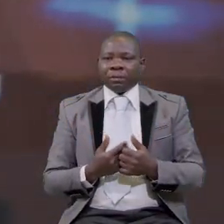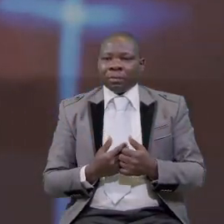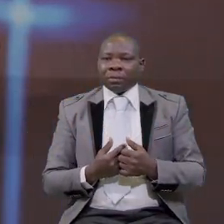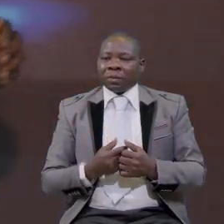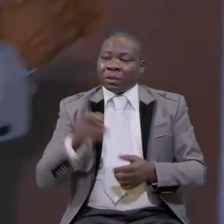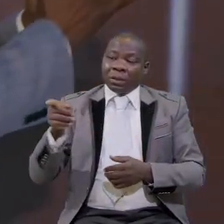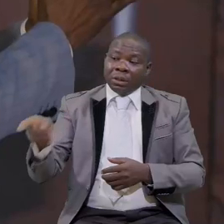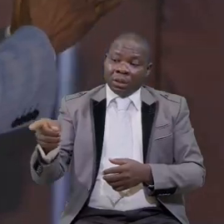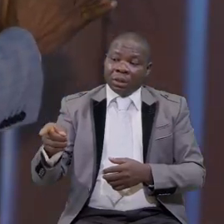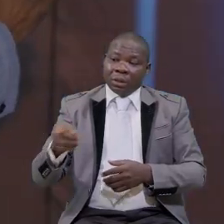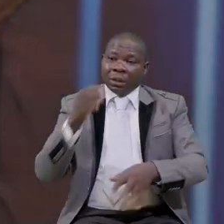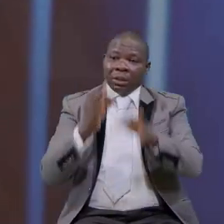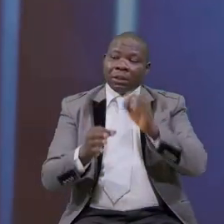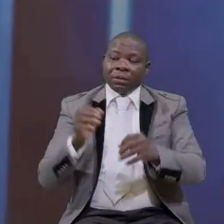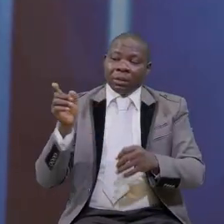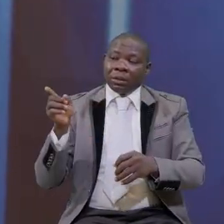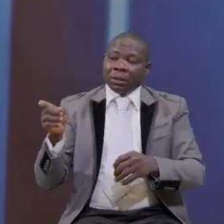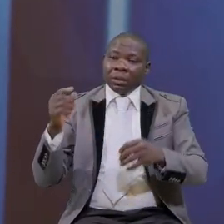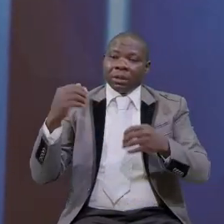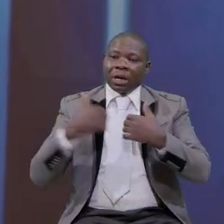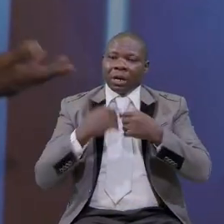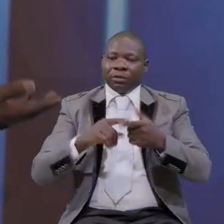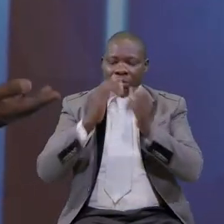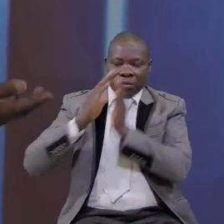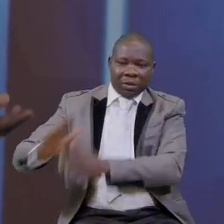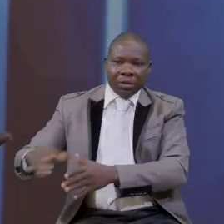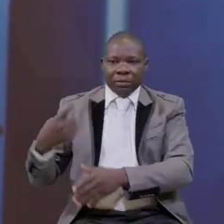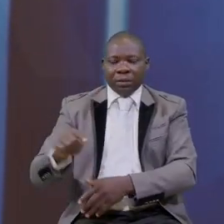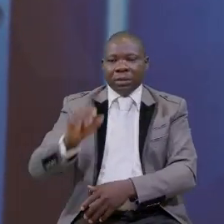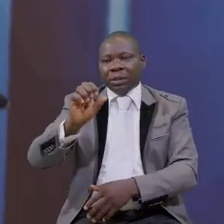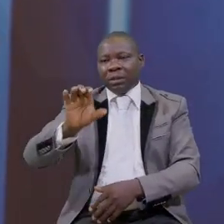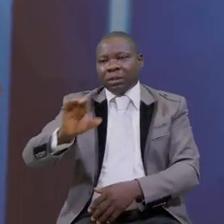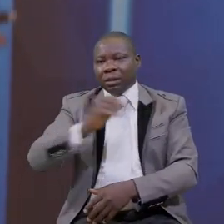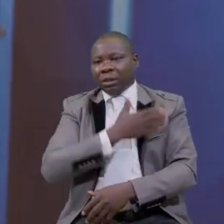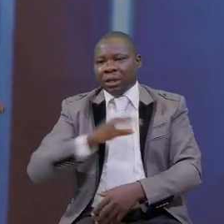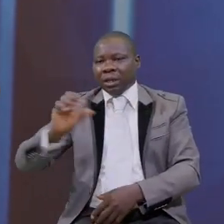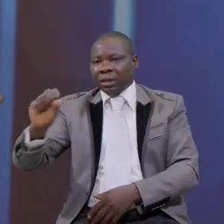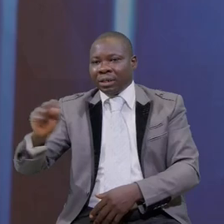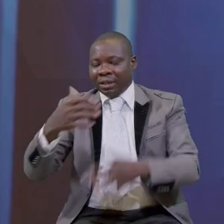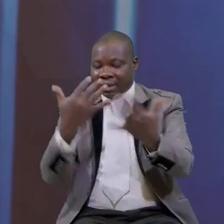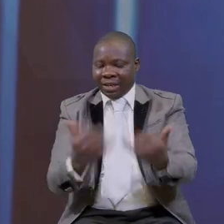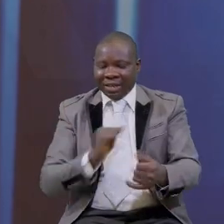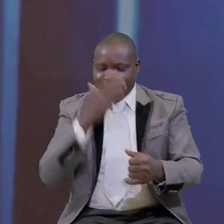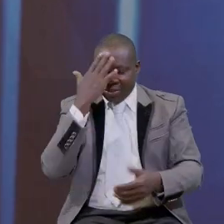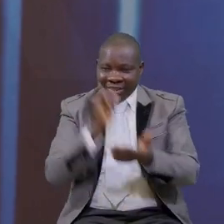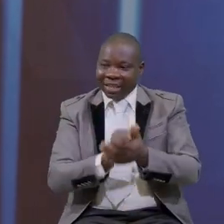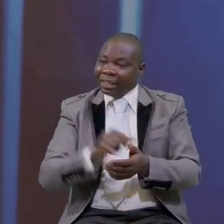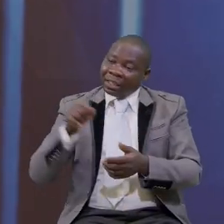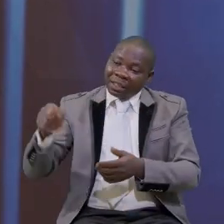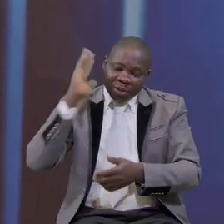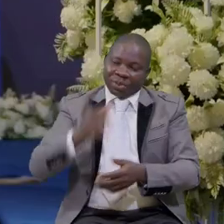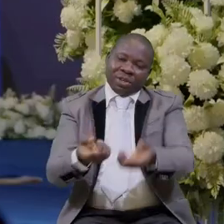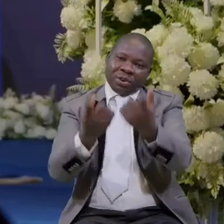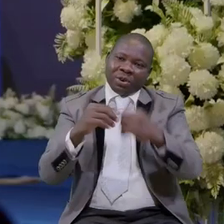S'il doit quitter, et Chérubim, maintenant je sais que tu viendras si tu dois